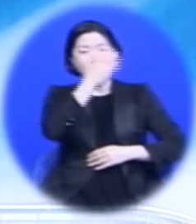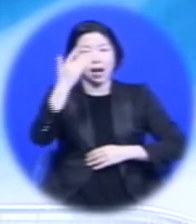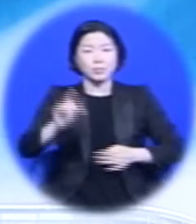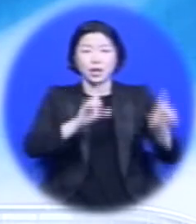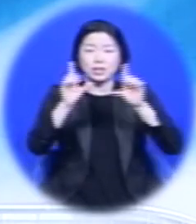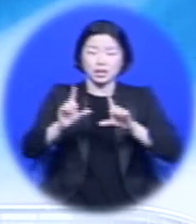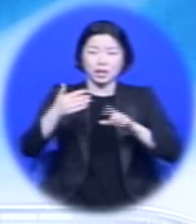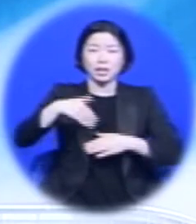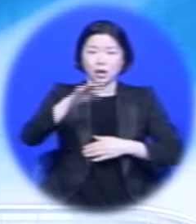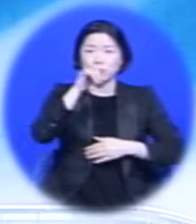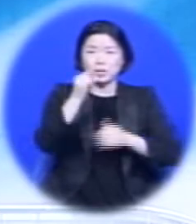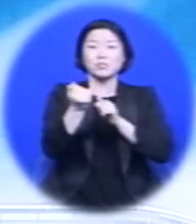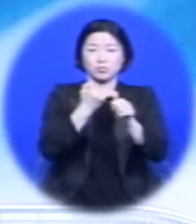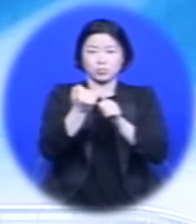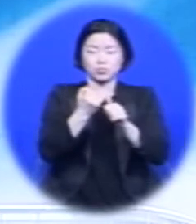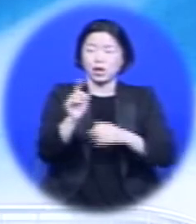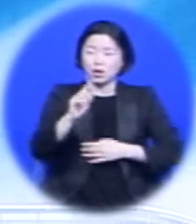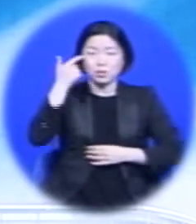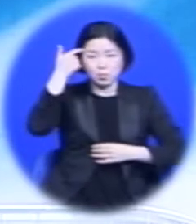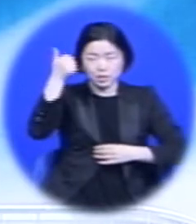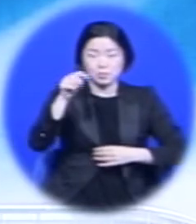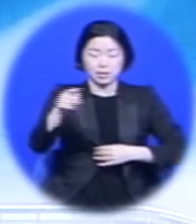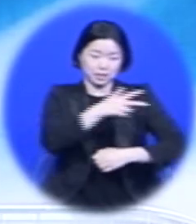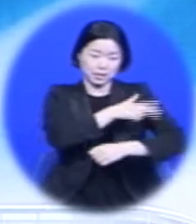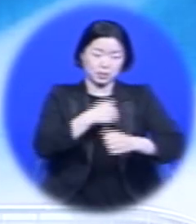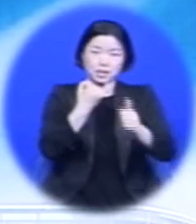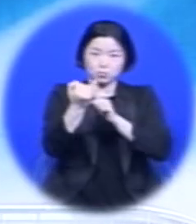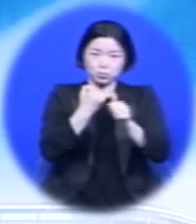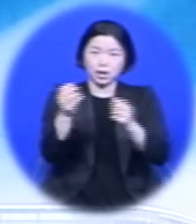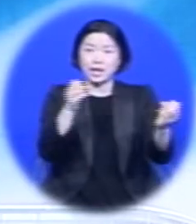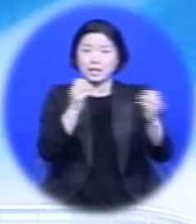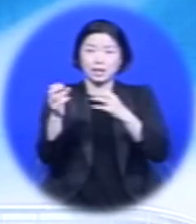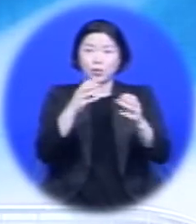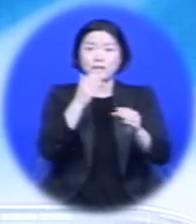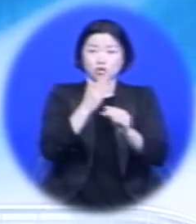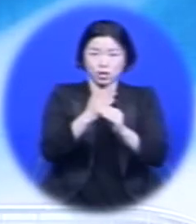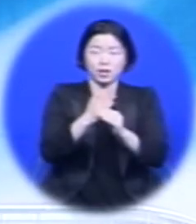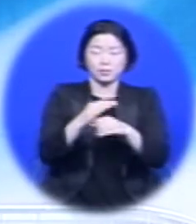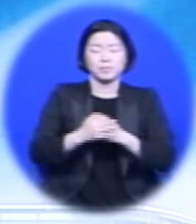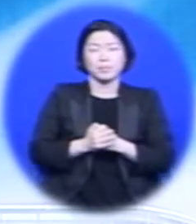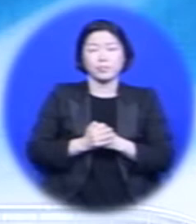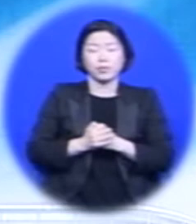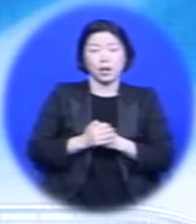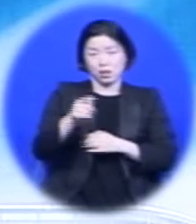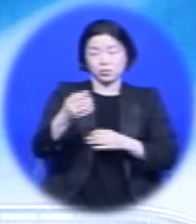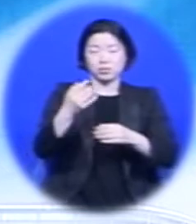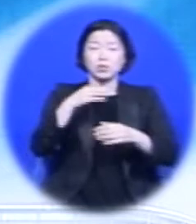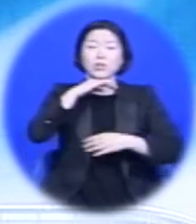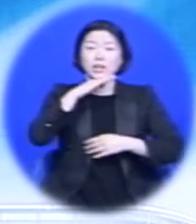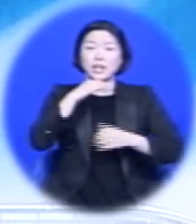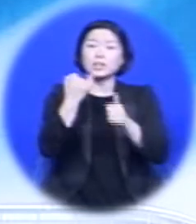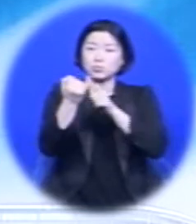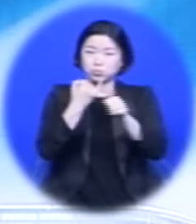분인데, 어느 목사님이 그 집사님 내외와 대화를 하시면서, 그들도 싸운다는